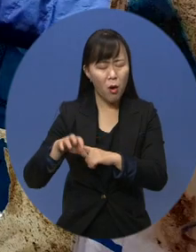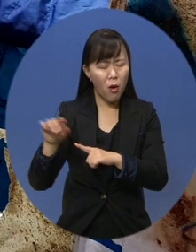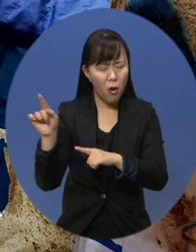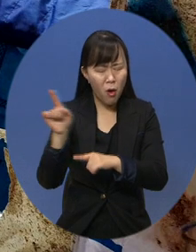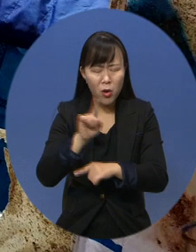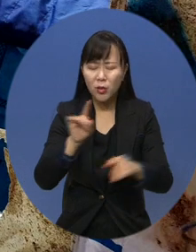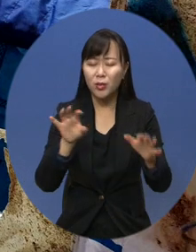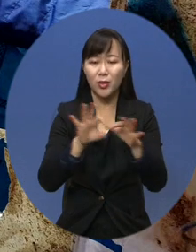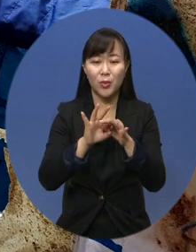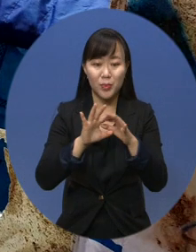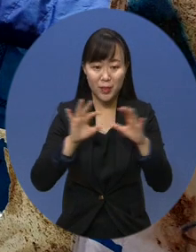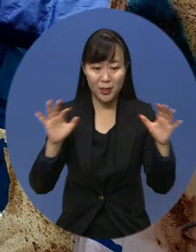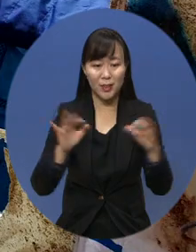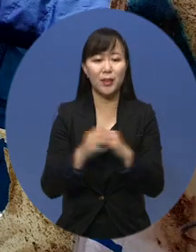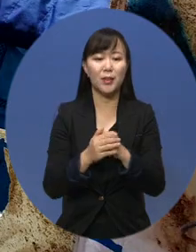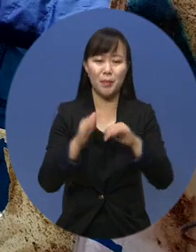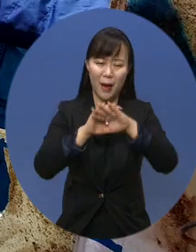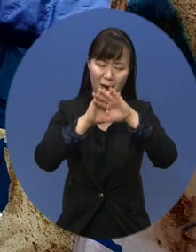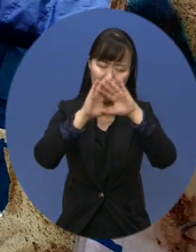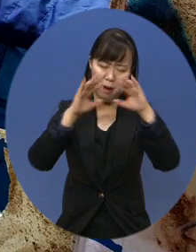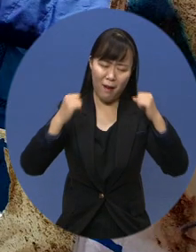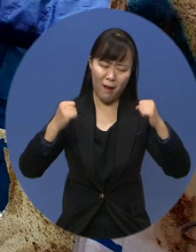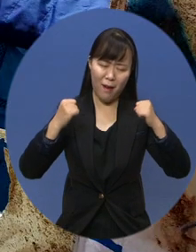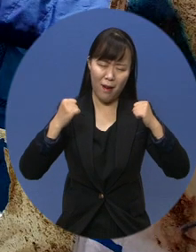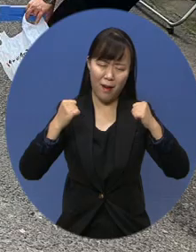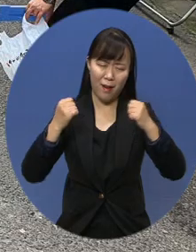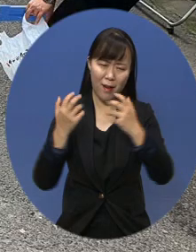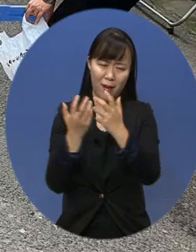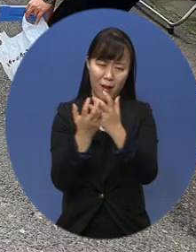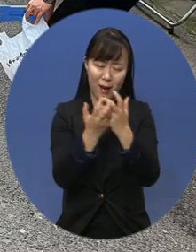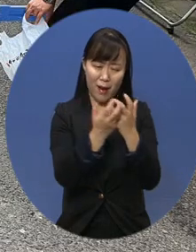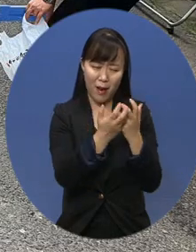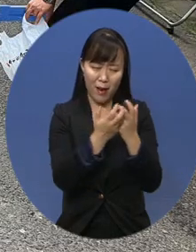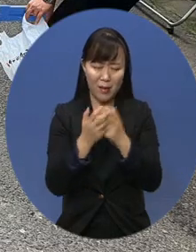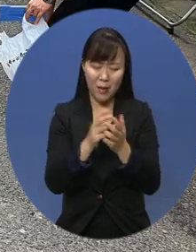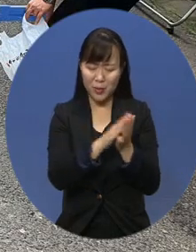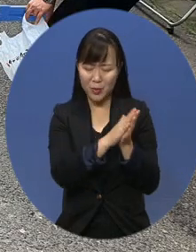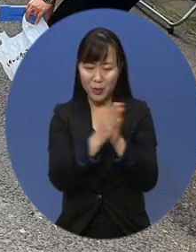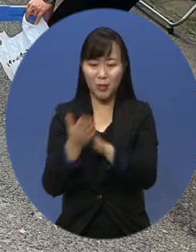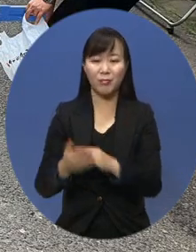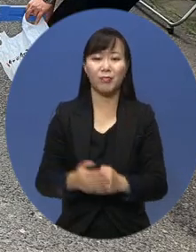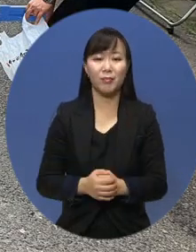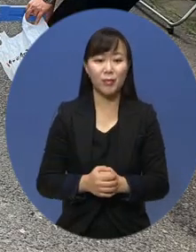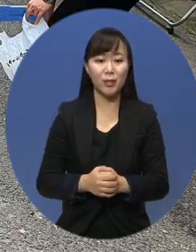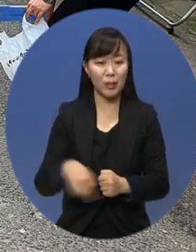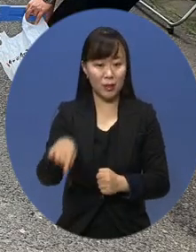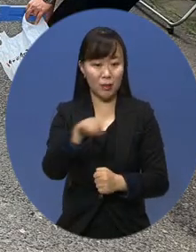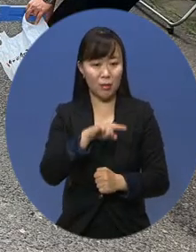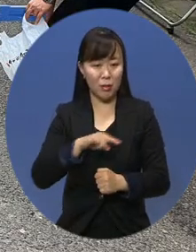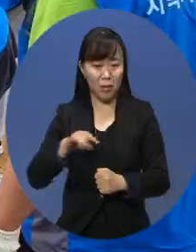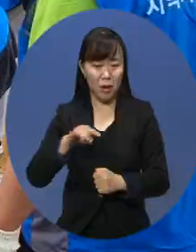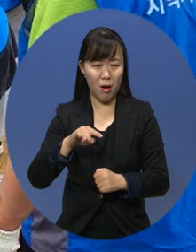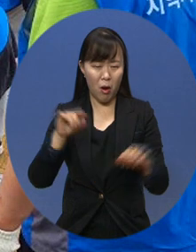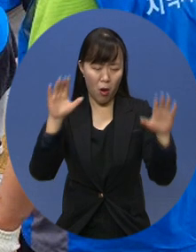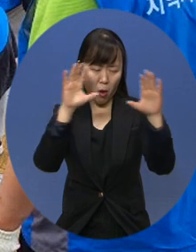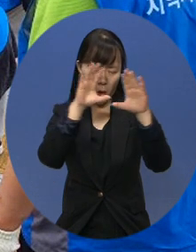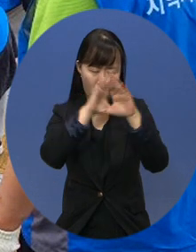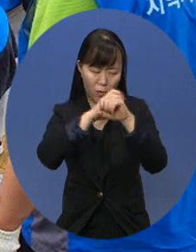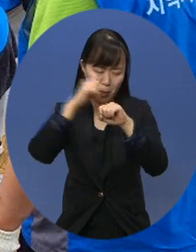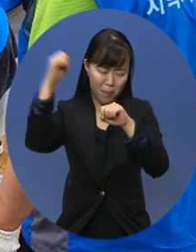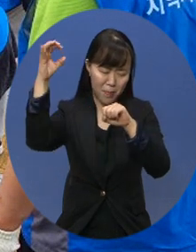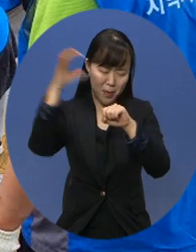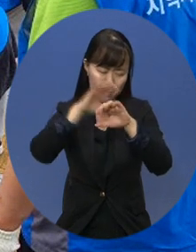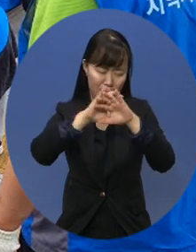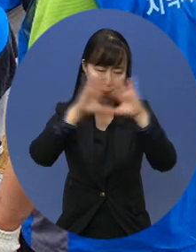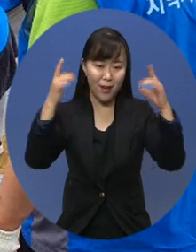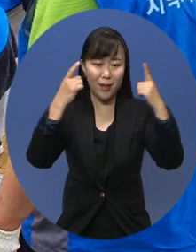옷이 어떤 곳이라도 밝은 에너지가 넘치는 곳으로 변화 됩니다 그들은 어둠을 밝히는 한줄기 빛과